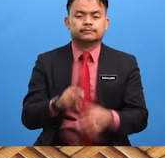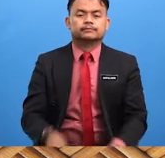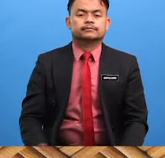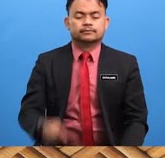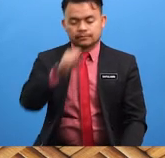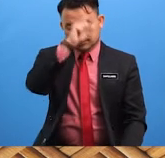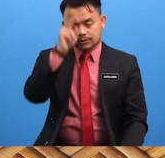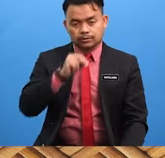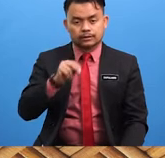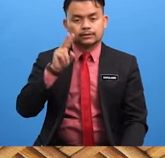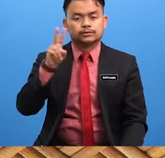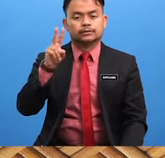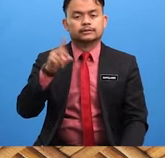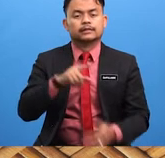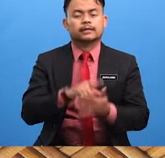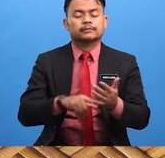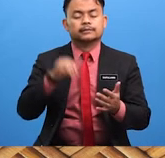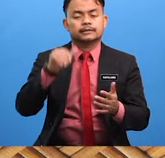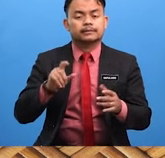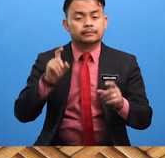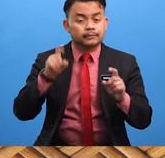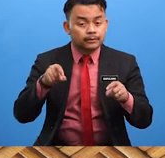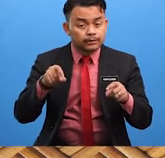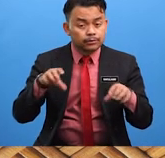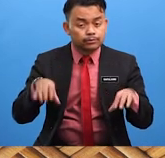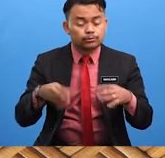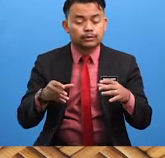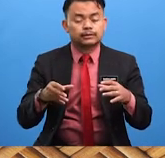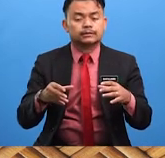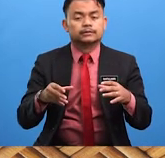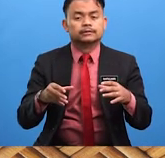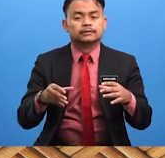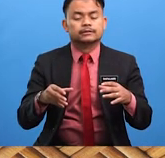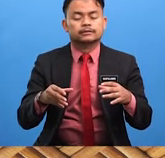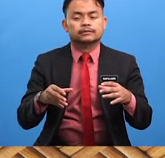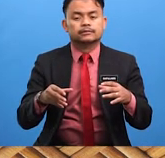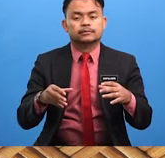Apakah yang kita perlu lakukan agar kraft tradisional ini tidak pupus?